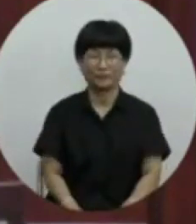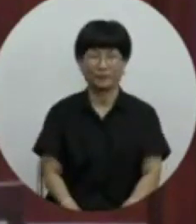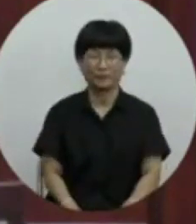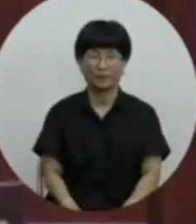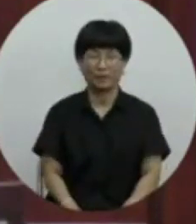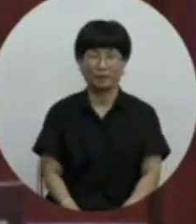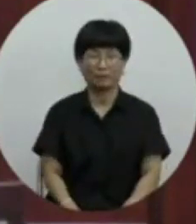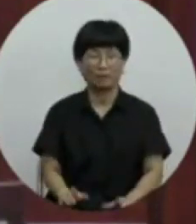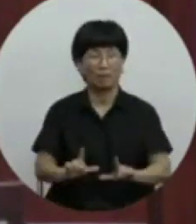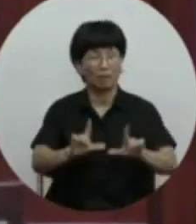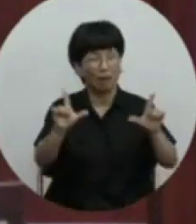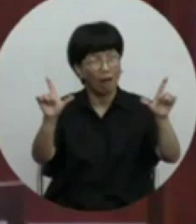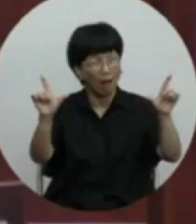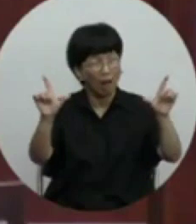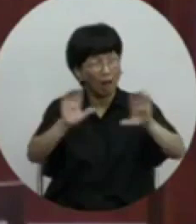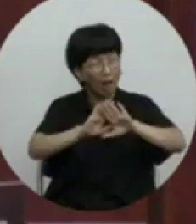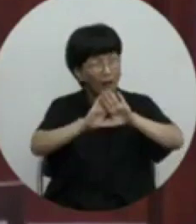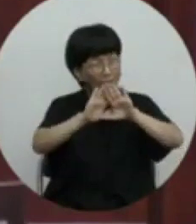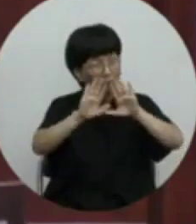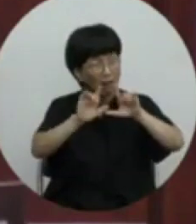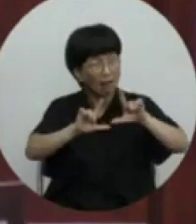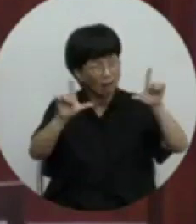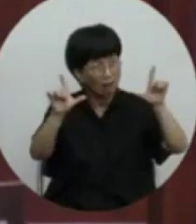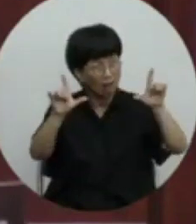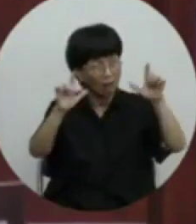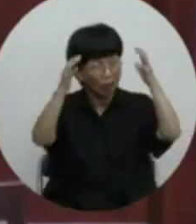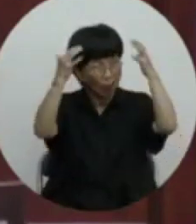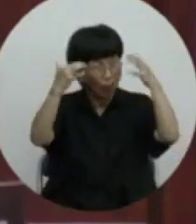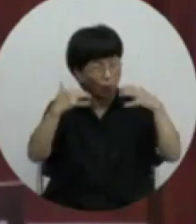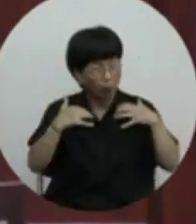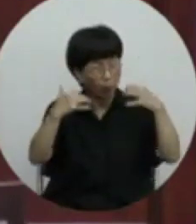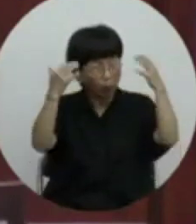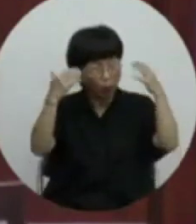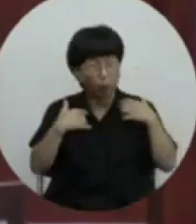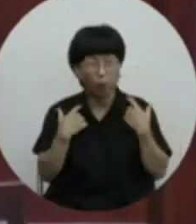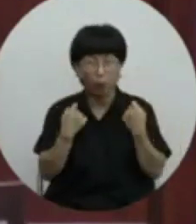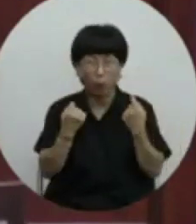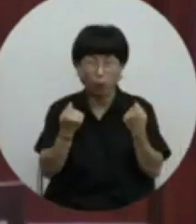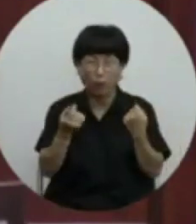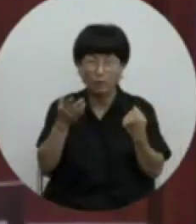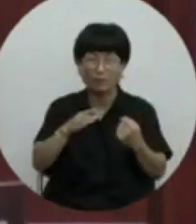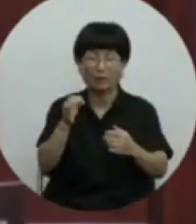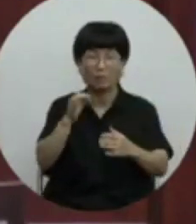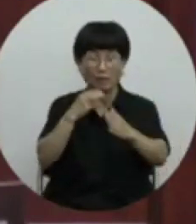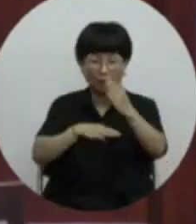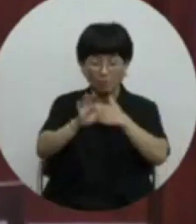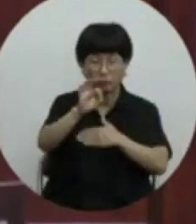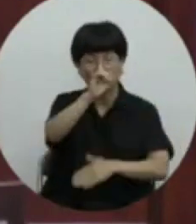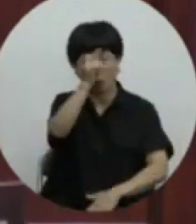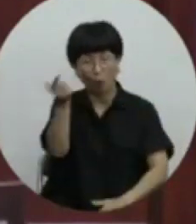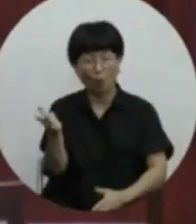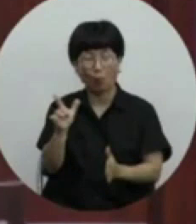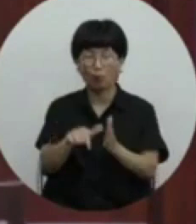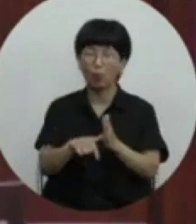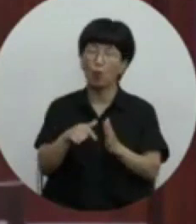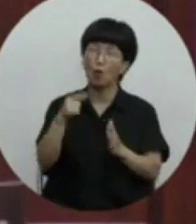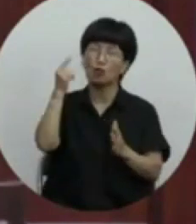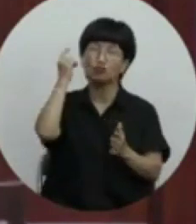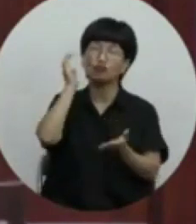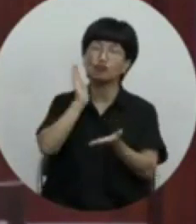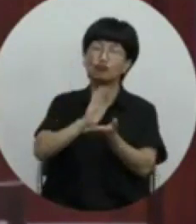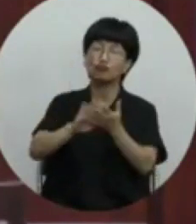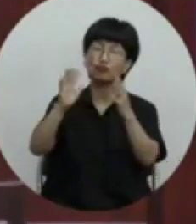한낮의 늦더위는 아직 머물러 있지만 아침 저녁으로는 시원한 가을바람이 느껴지는